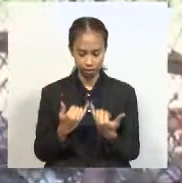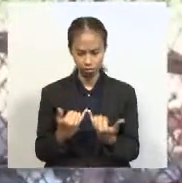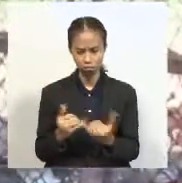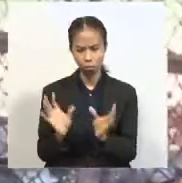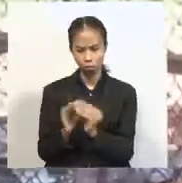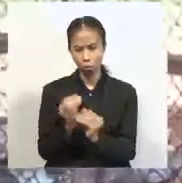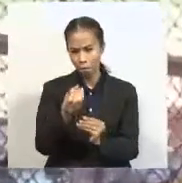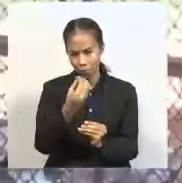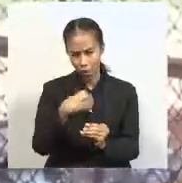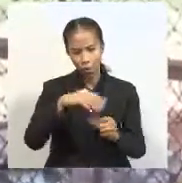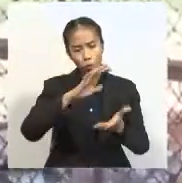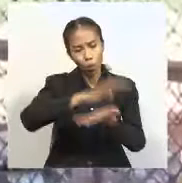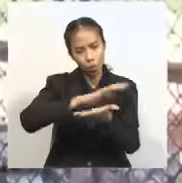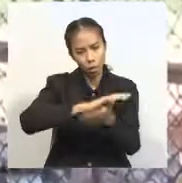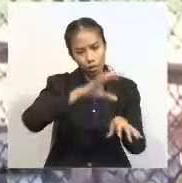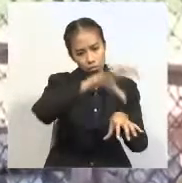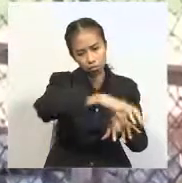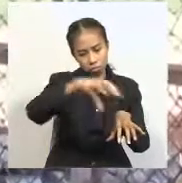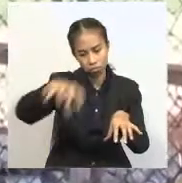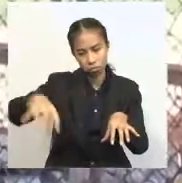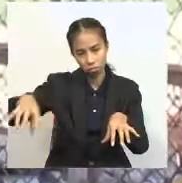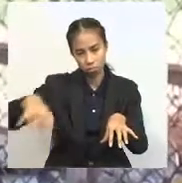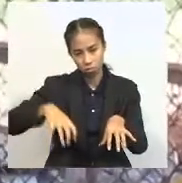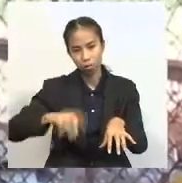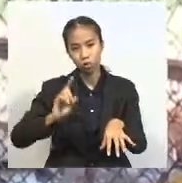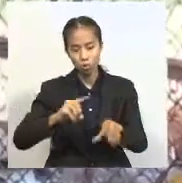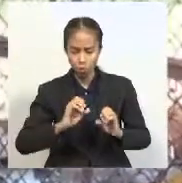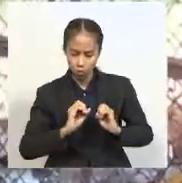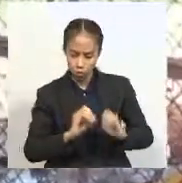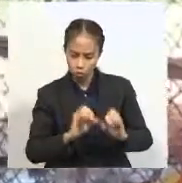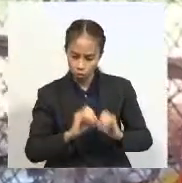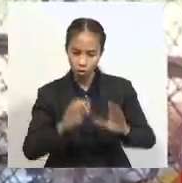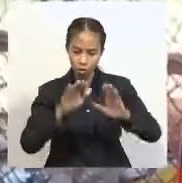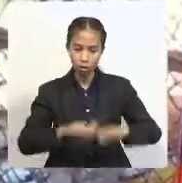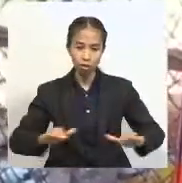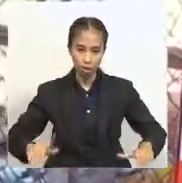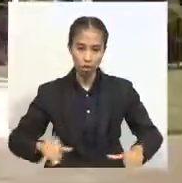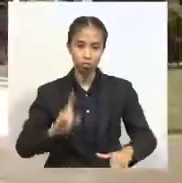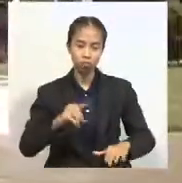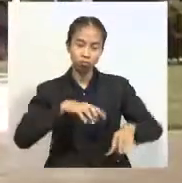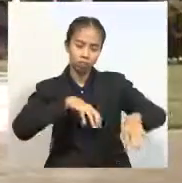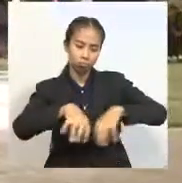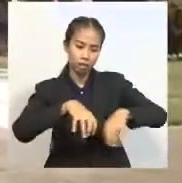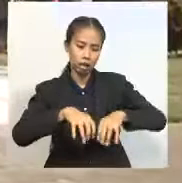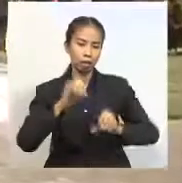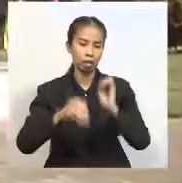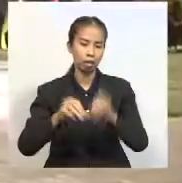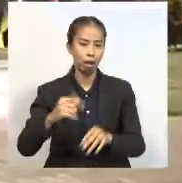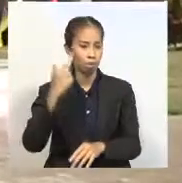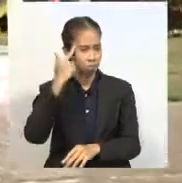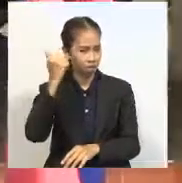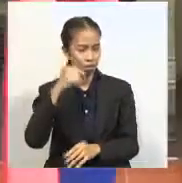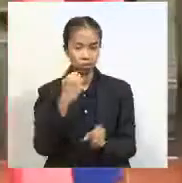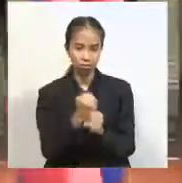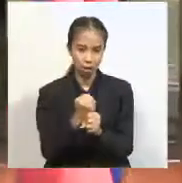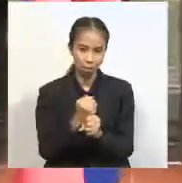ได้เน้นย้ำให้ทุกโรงเรียนครับควรปลูกฝังและจัดการเรียนการสอนให้เด็กนักเรียนรู้จักการบริหารจัดการขยะคัดแยก